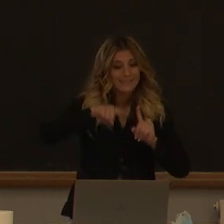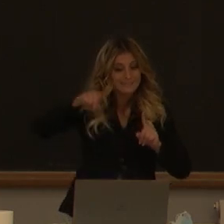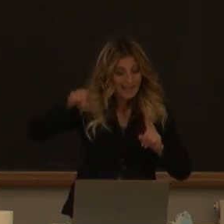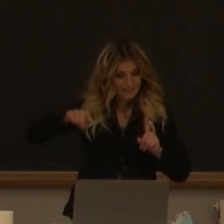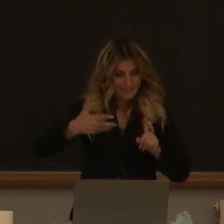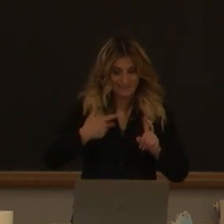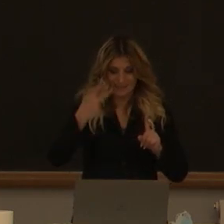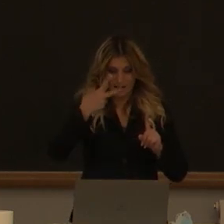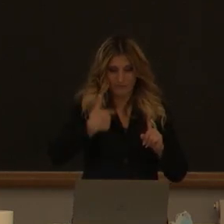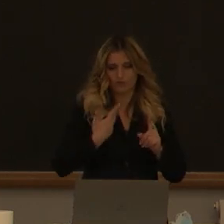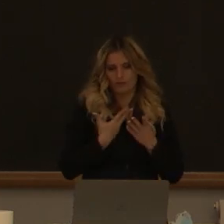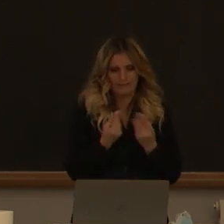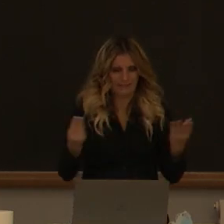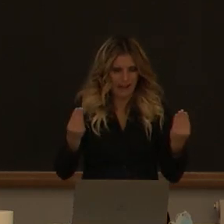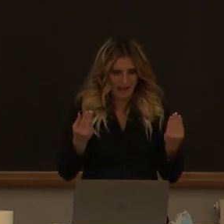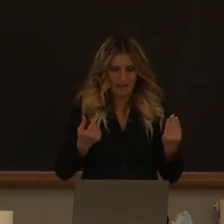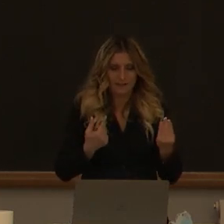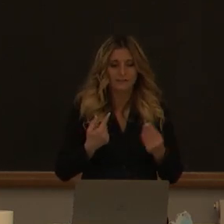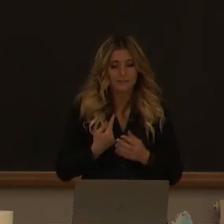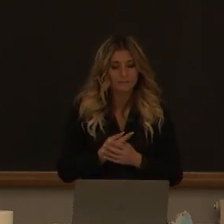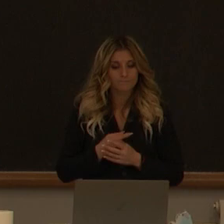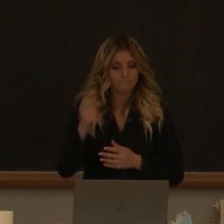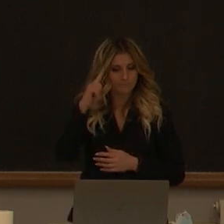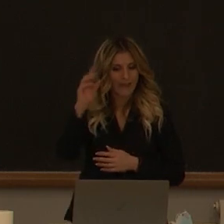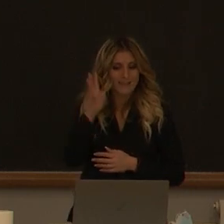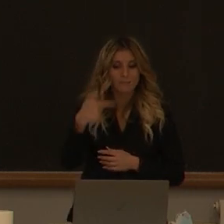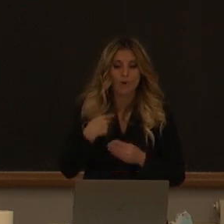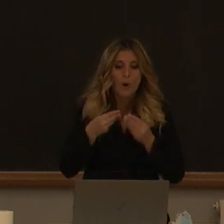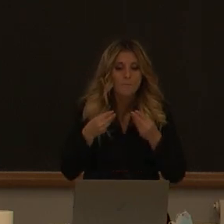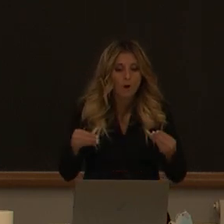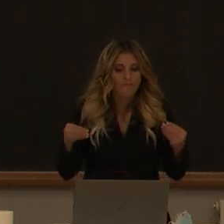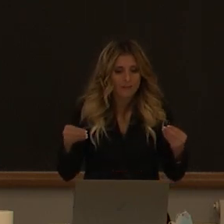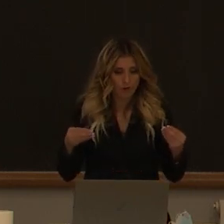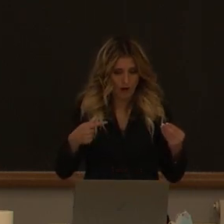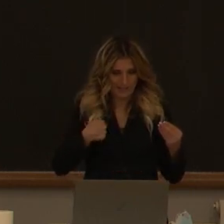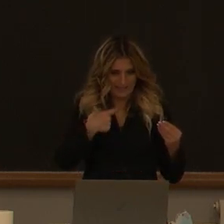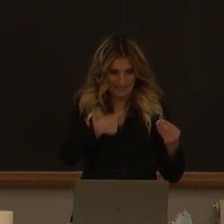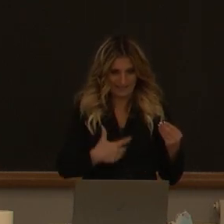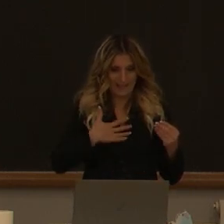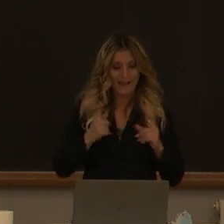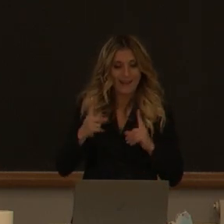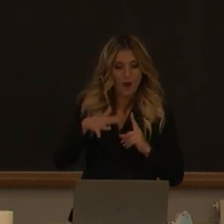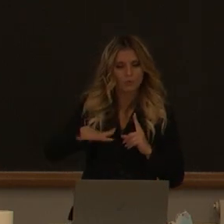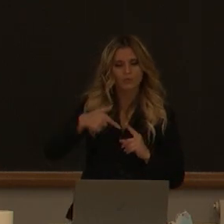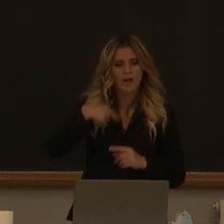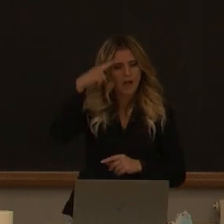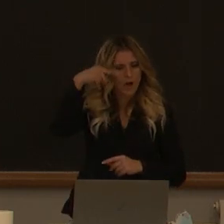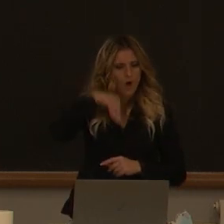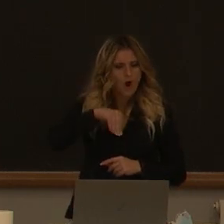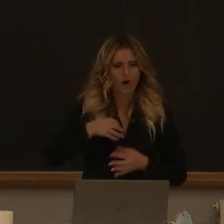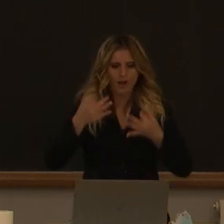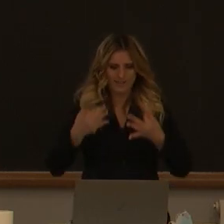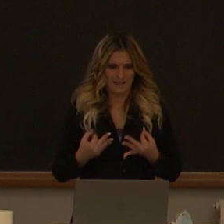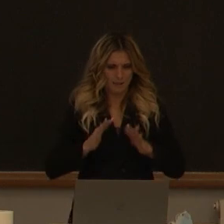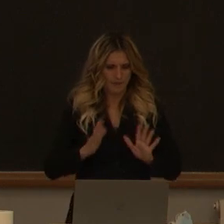analisi statistiche multivariate, di cui il professionista della natura, diciamo, ormai è consapevole, spende molto,